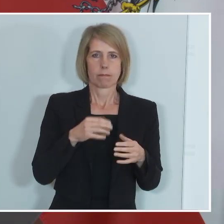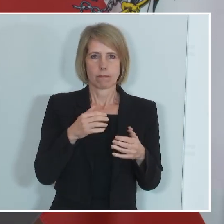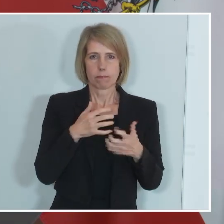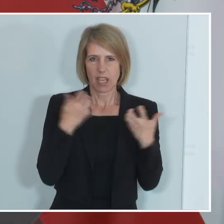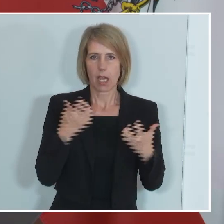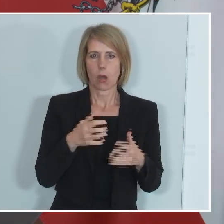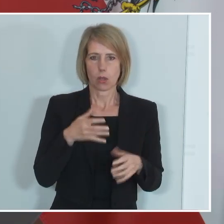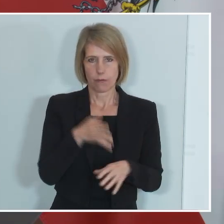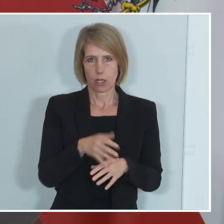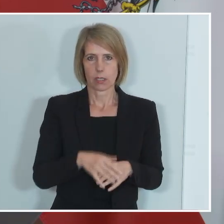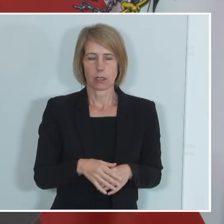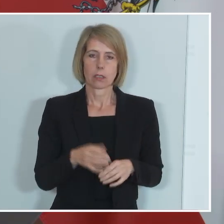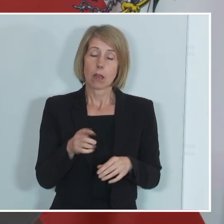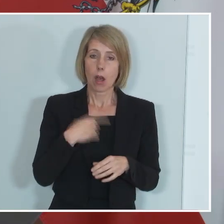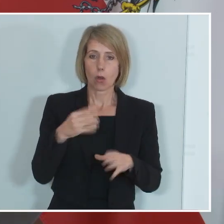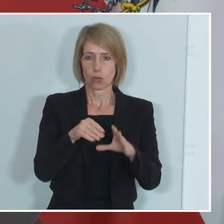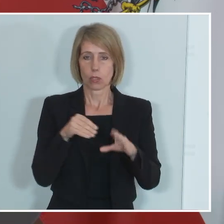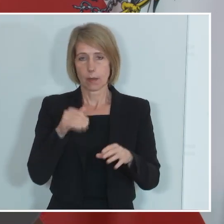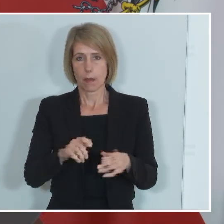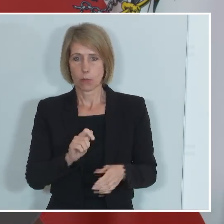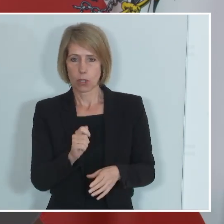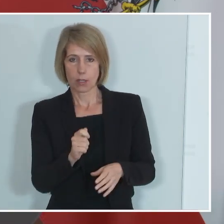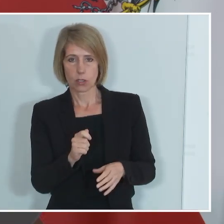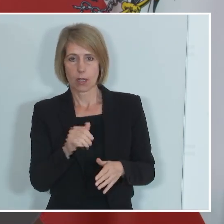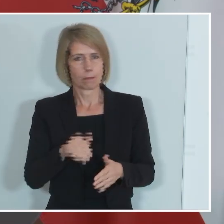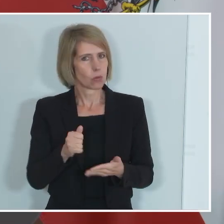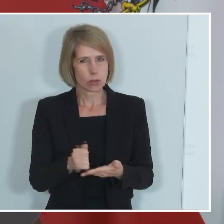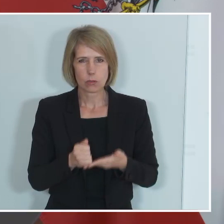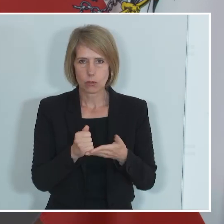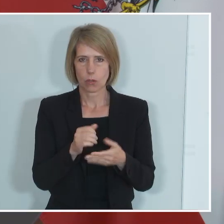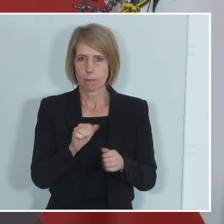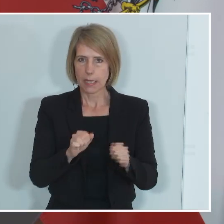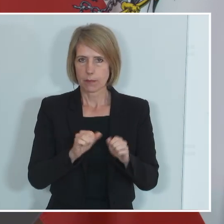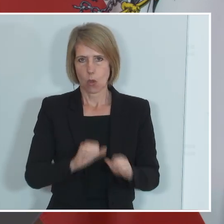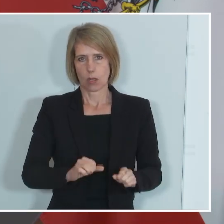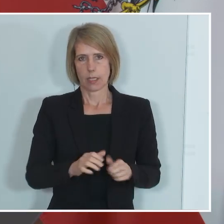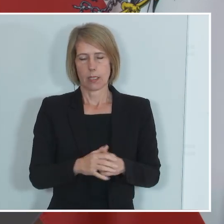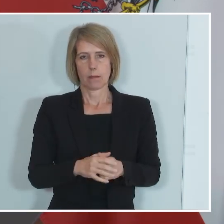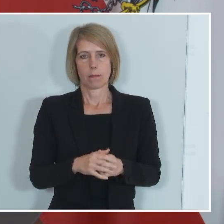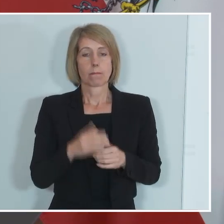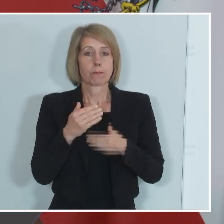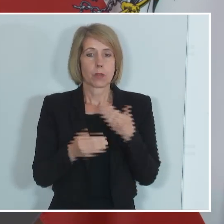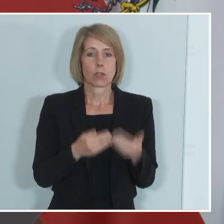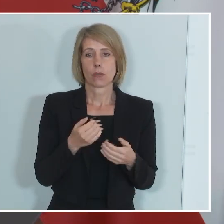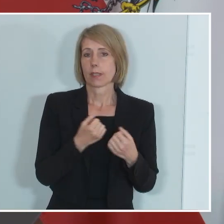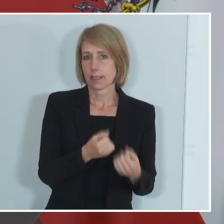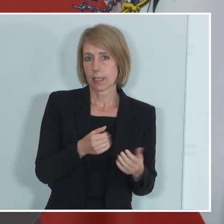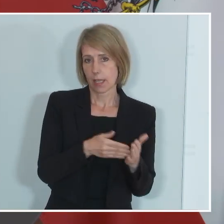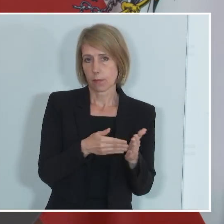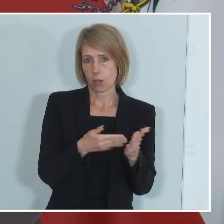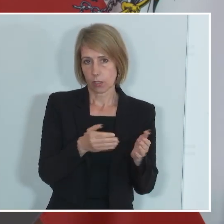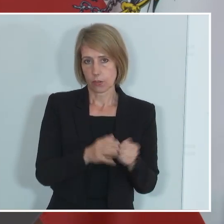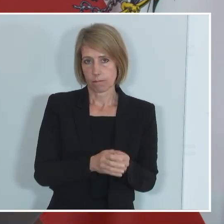unsere Unternehmen darauf einstellen und ihnen bestmöglich unter die Arme greifen. Hier braucht es eine wirtschaftliche Sicherheit und auch